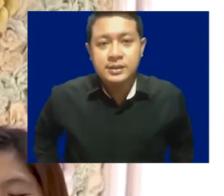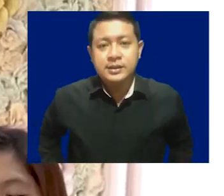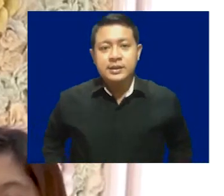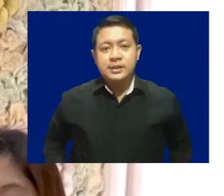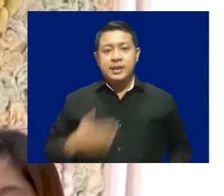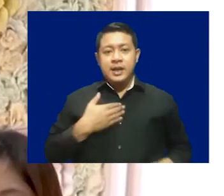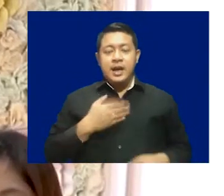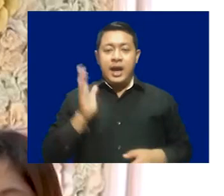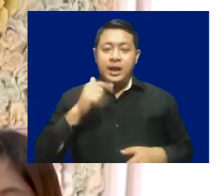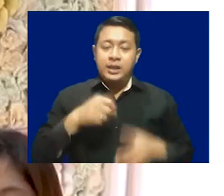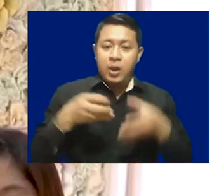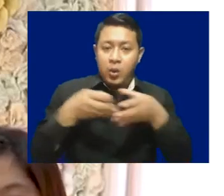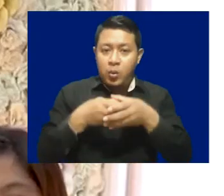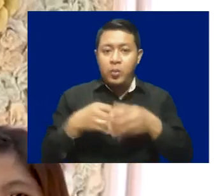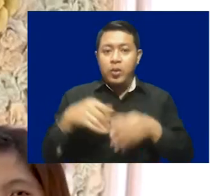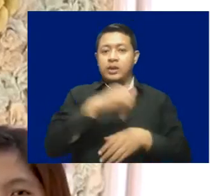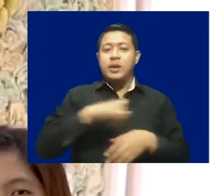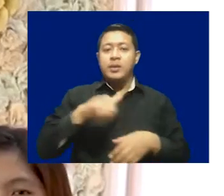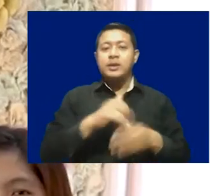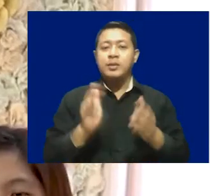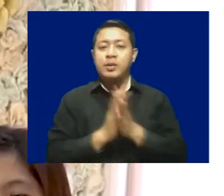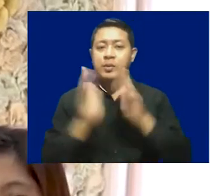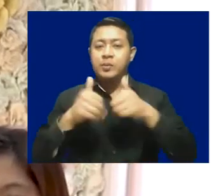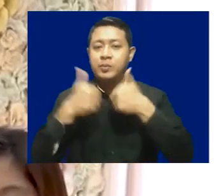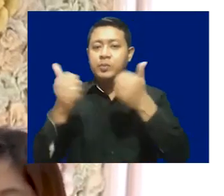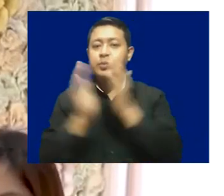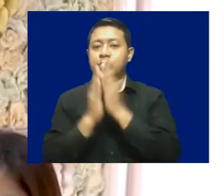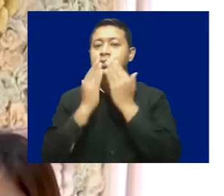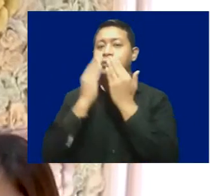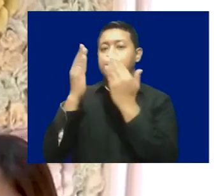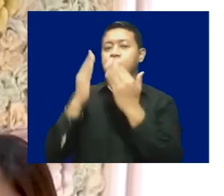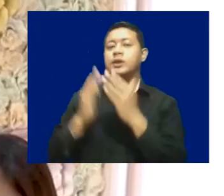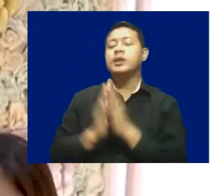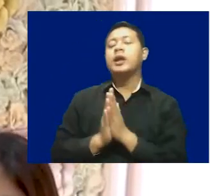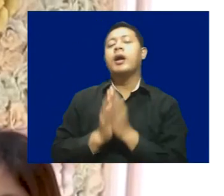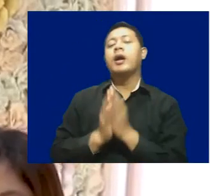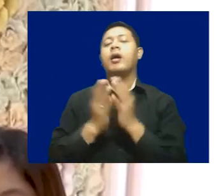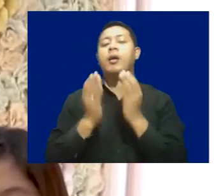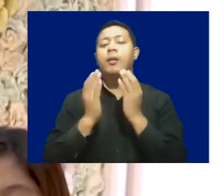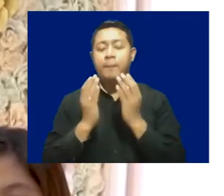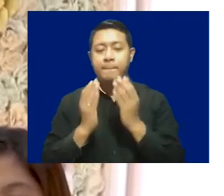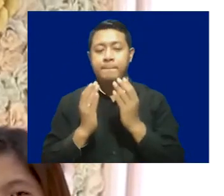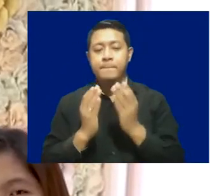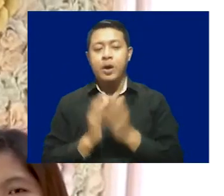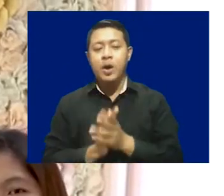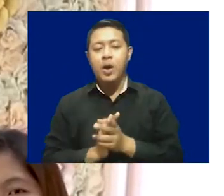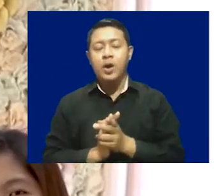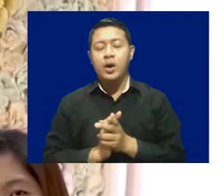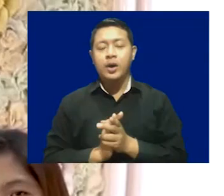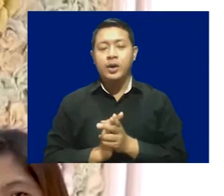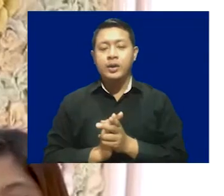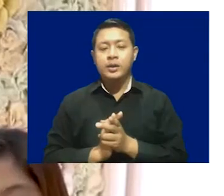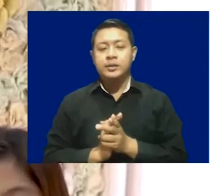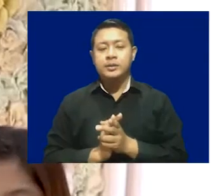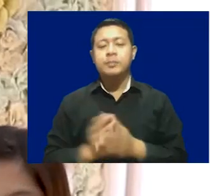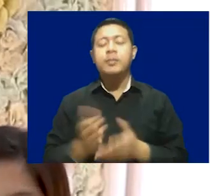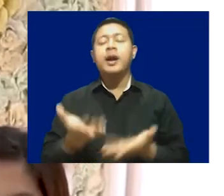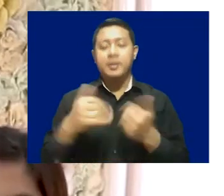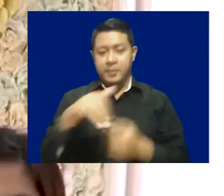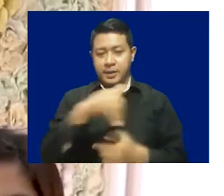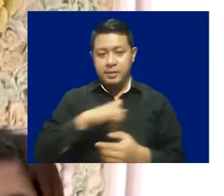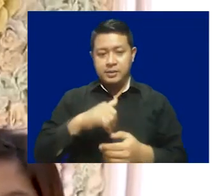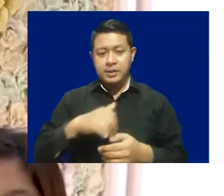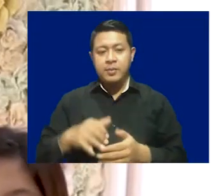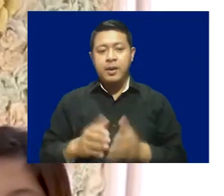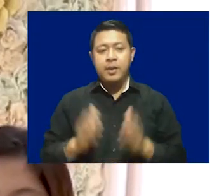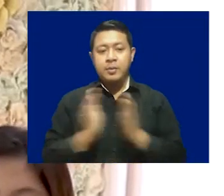bersama-sama. Kita mau naikkan pujian dan syukur. Kita mau melepas rinduan kita. Kita mau bersama-sama memuji. Kita mau berdoa